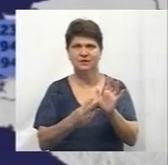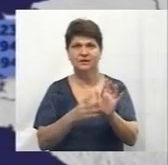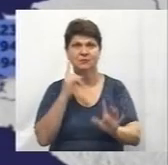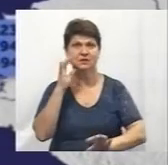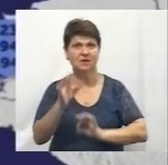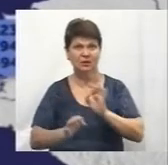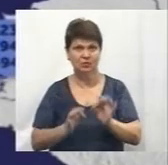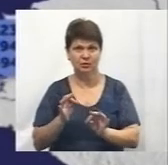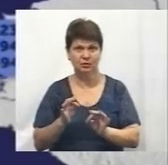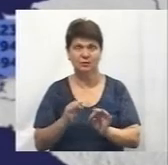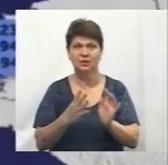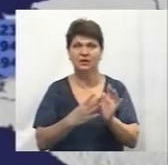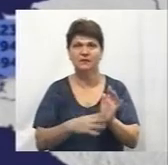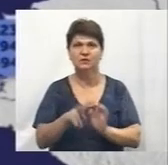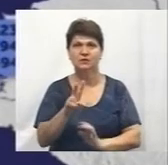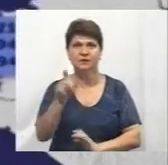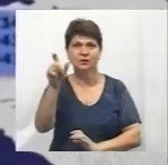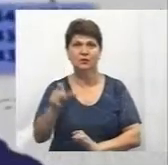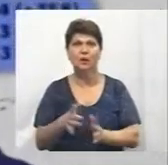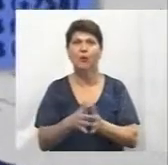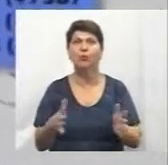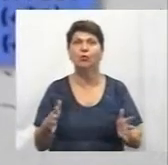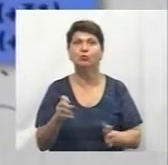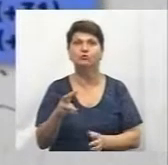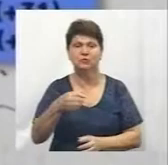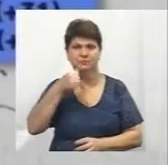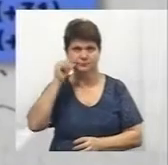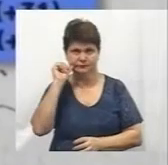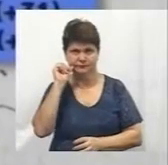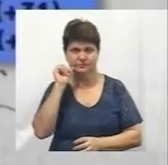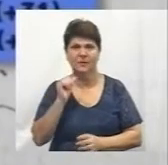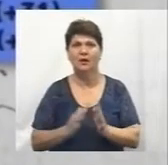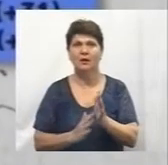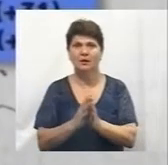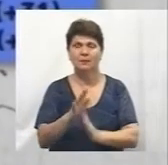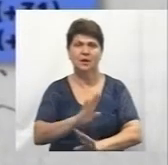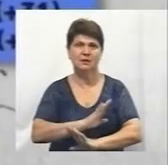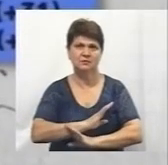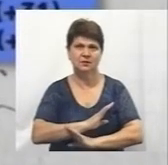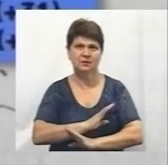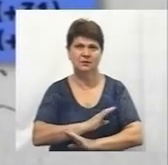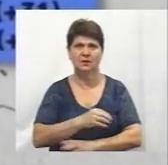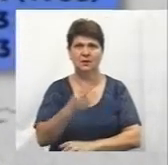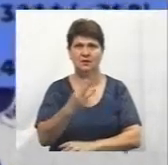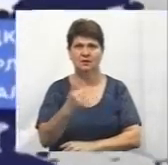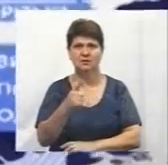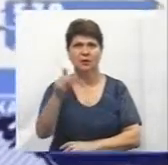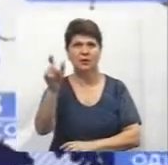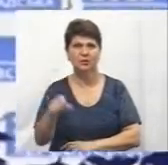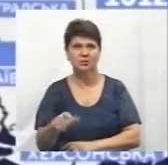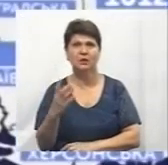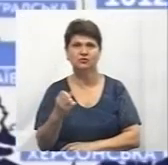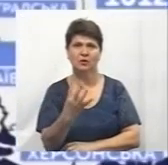Це на 92 людини більше, ніж днем раніше. Рекордно зросла і смертність. Померла 31 людина,